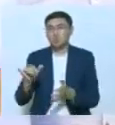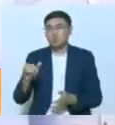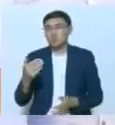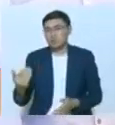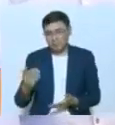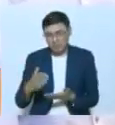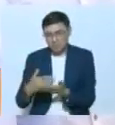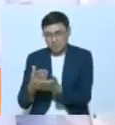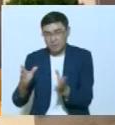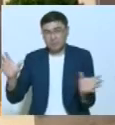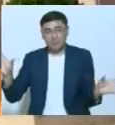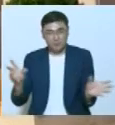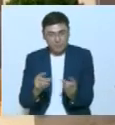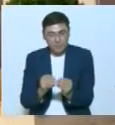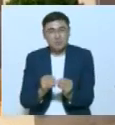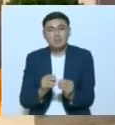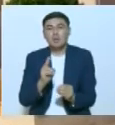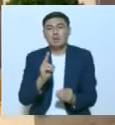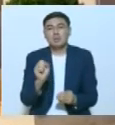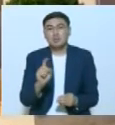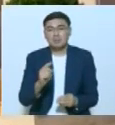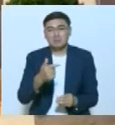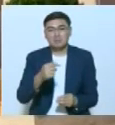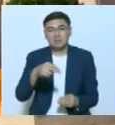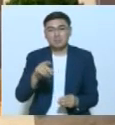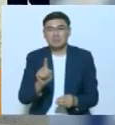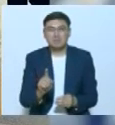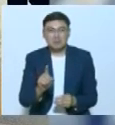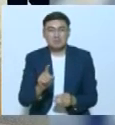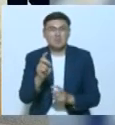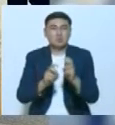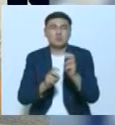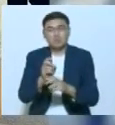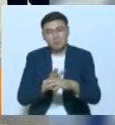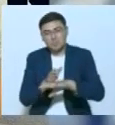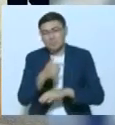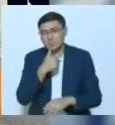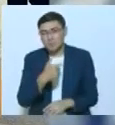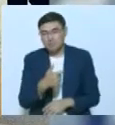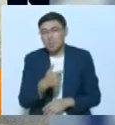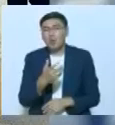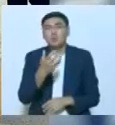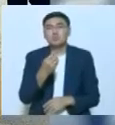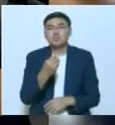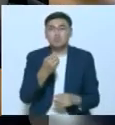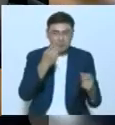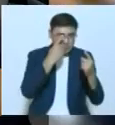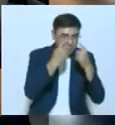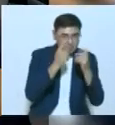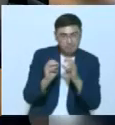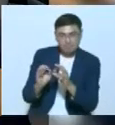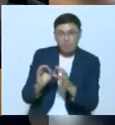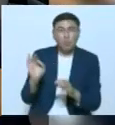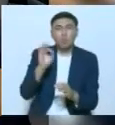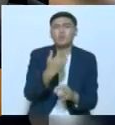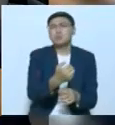маслихата они ознакомились с деятельностью КАЗГПЗ, текущими условиями работы. Также им предоставили информацию об объемах выпускаемой